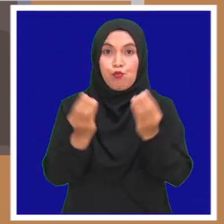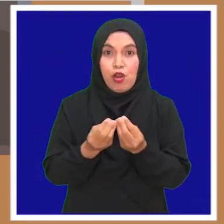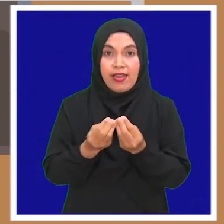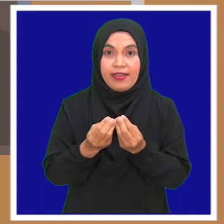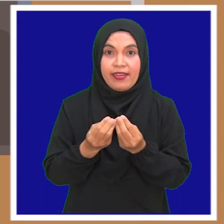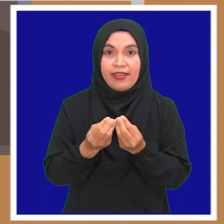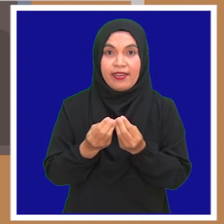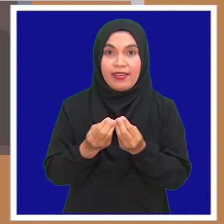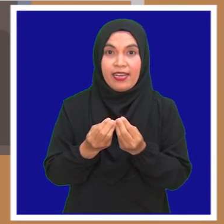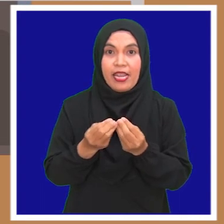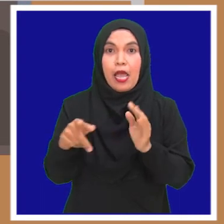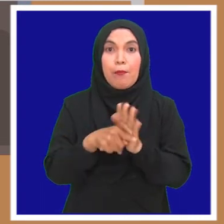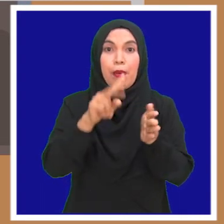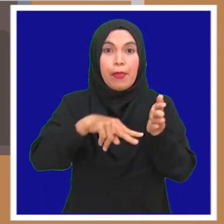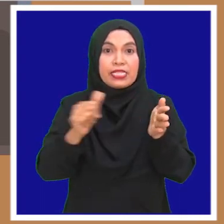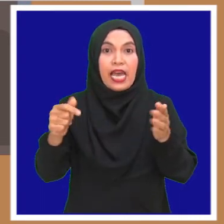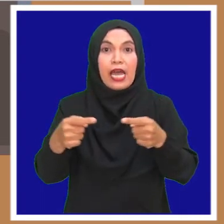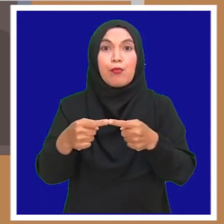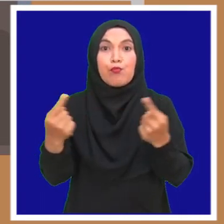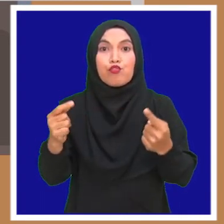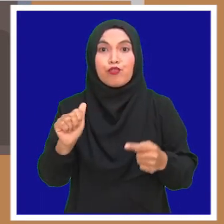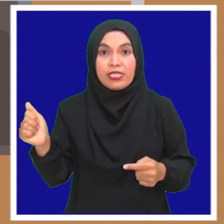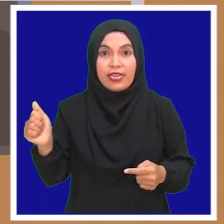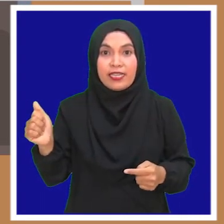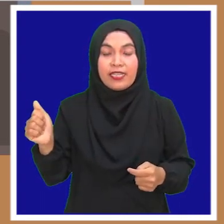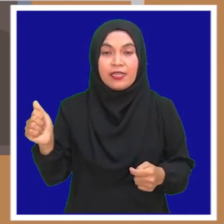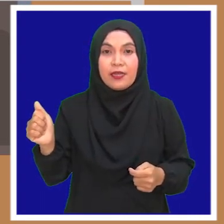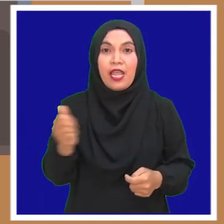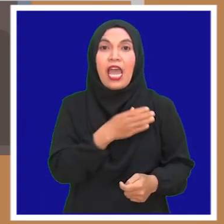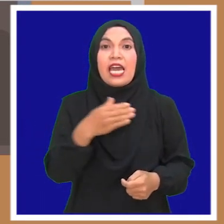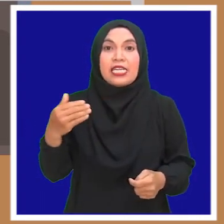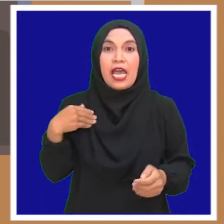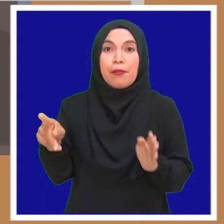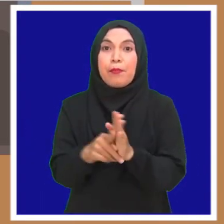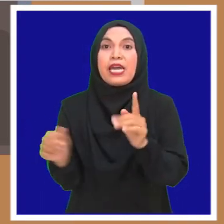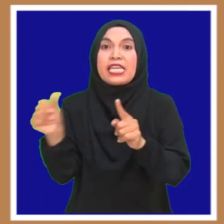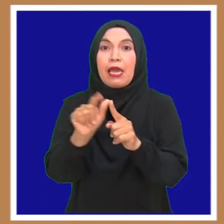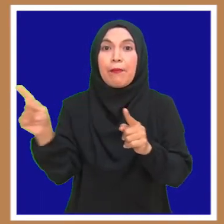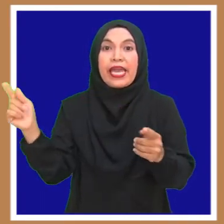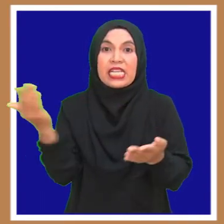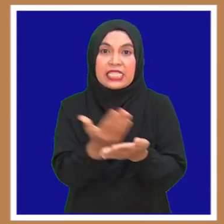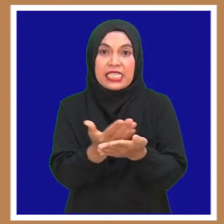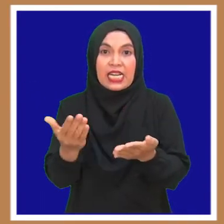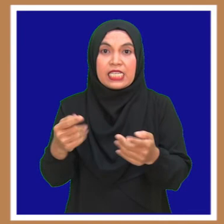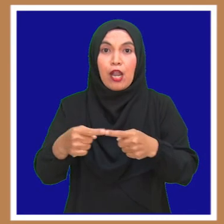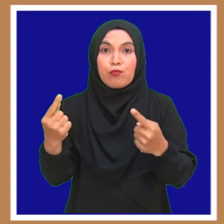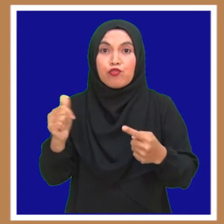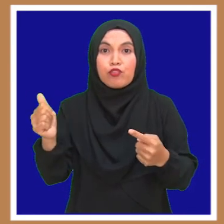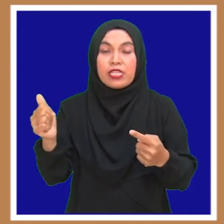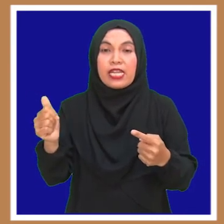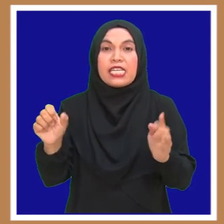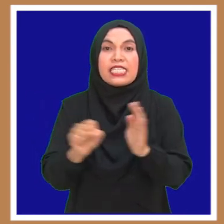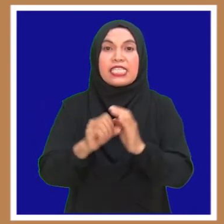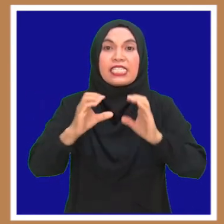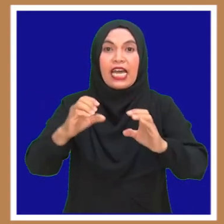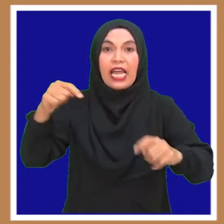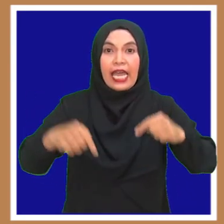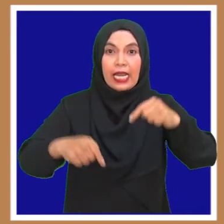pembacaan putusan, dan penyampaian salinan putusan dilakukan secara elektronik.